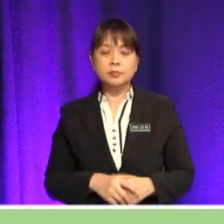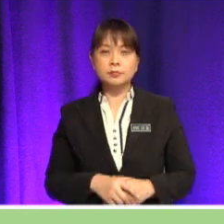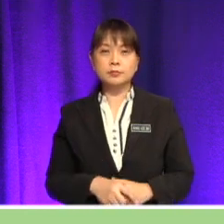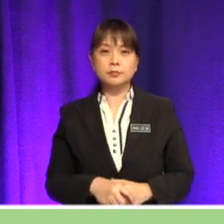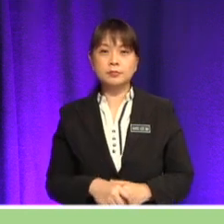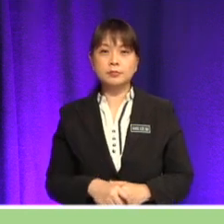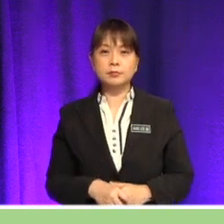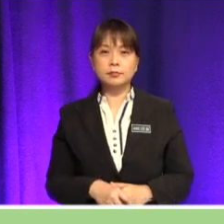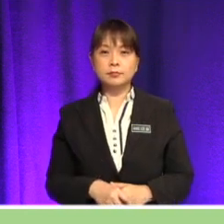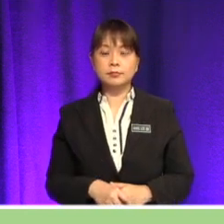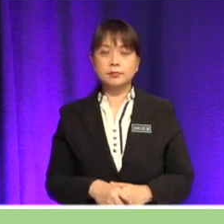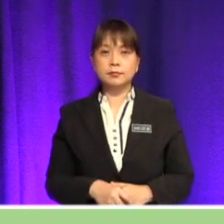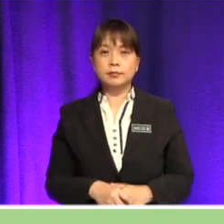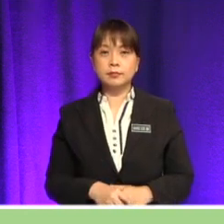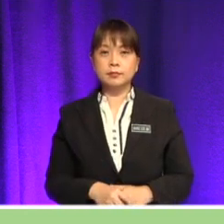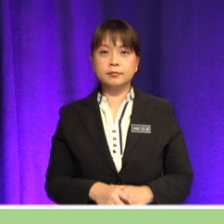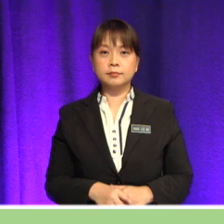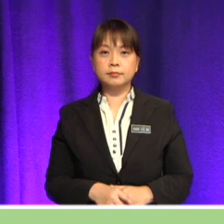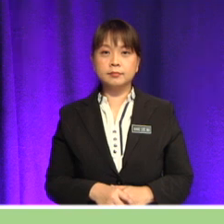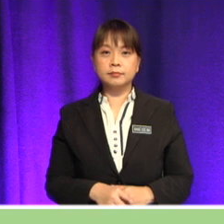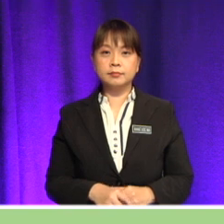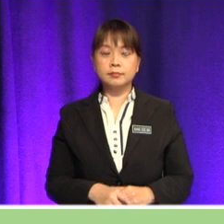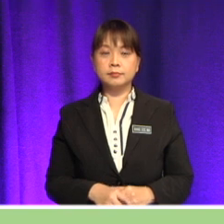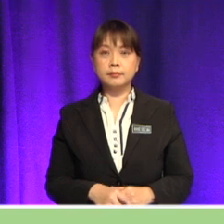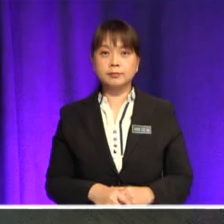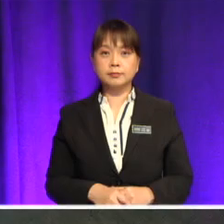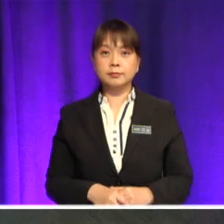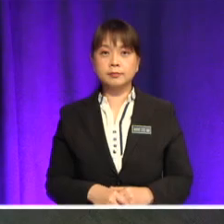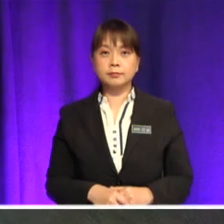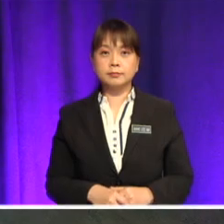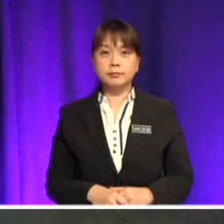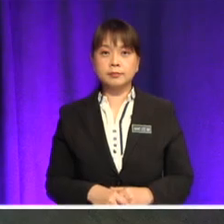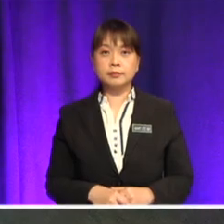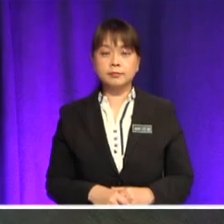dengan bantuan aku oke sip Aku pilih cowok